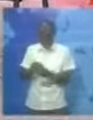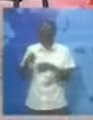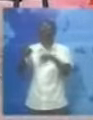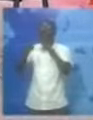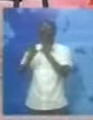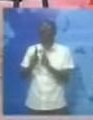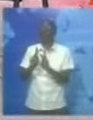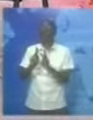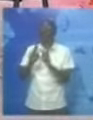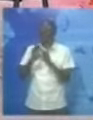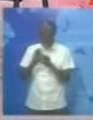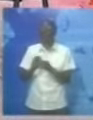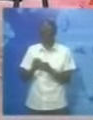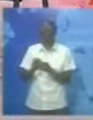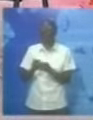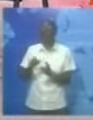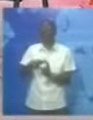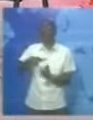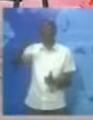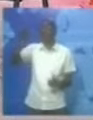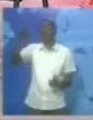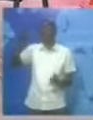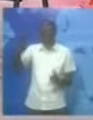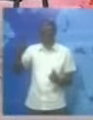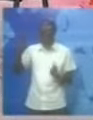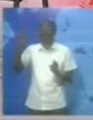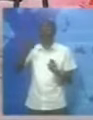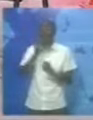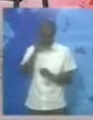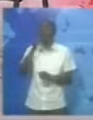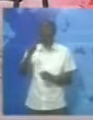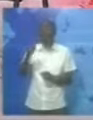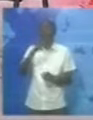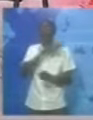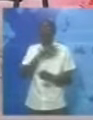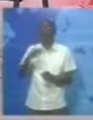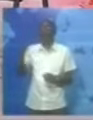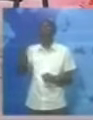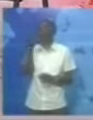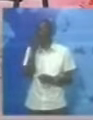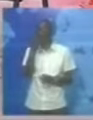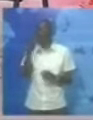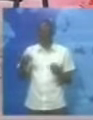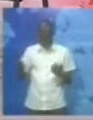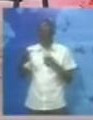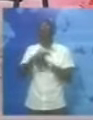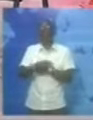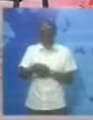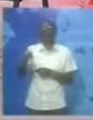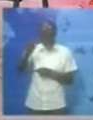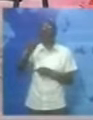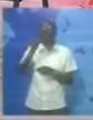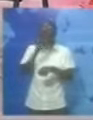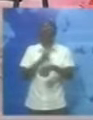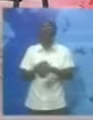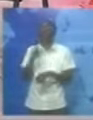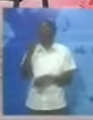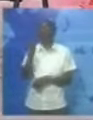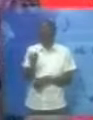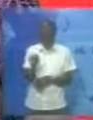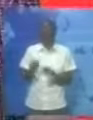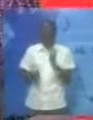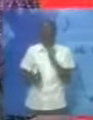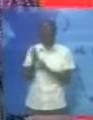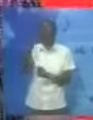permet de se grandir soi-même, de se nourrir. Aujourd'hui, vous n'êtes plus aux 20h, vous êtes